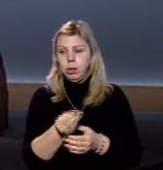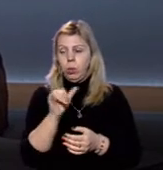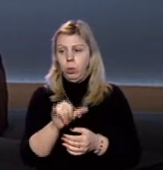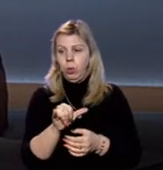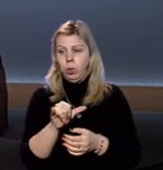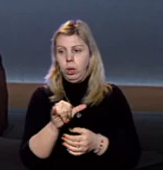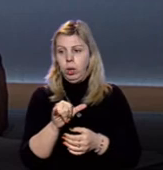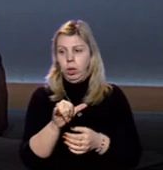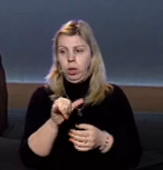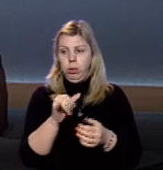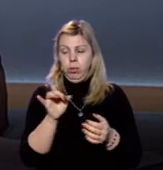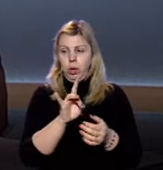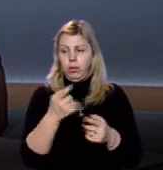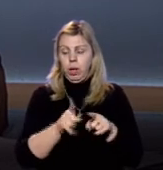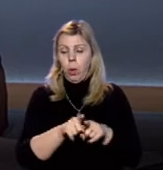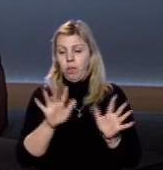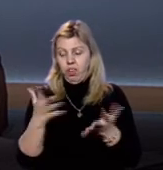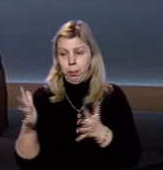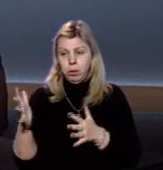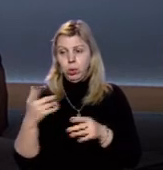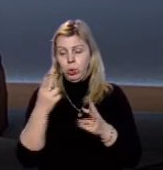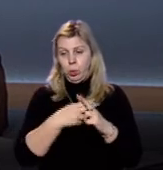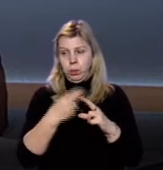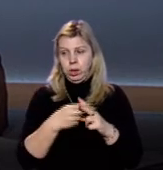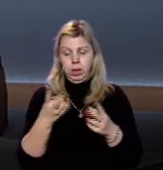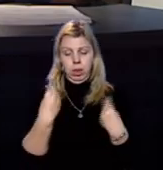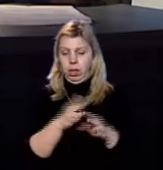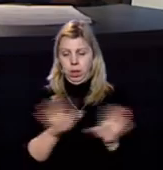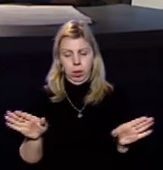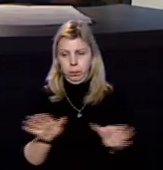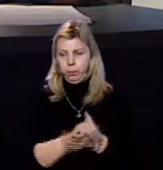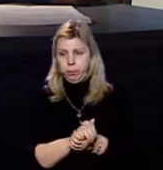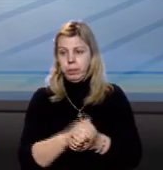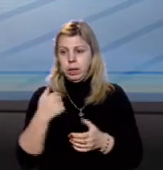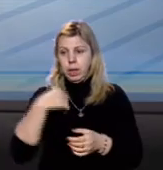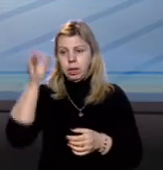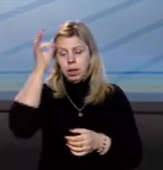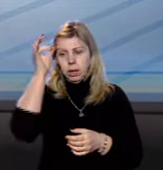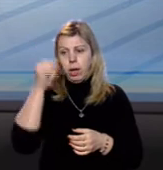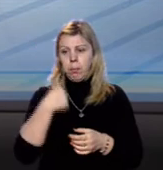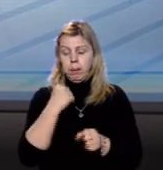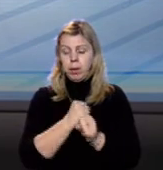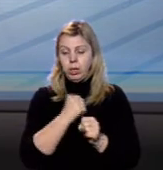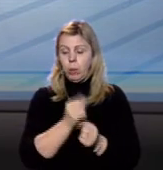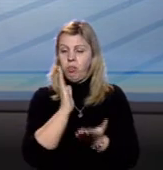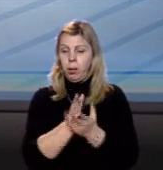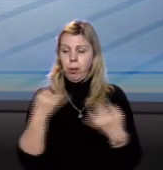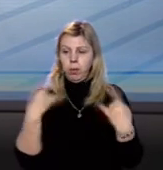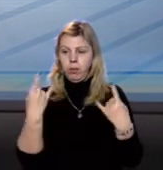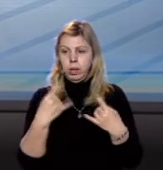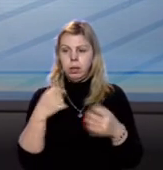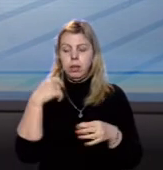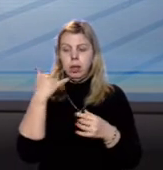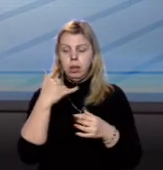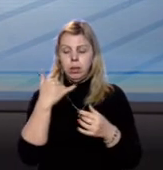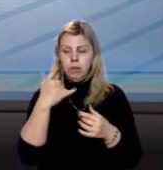у встановлених розмірах. В такому випадку субсидія не призначається. Я нагадаю нашим глядачам, ми працюємо у прямому ефірі,